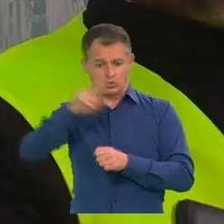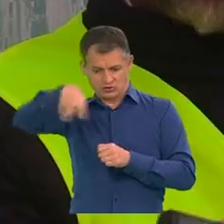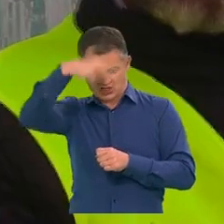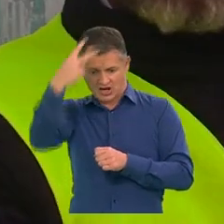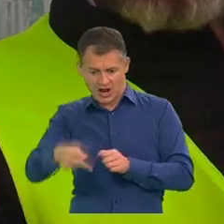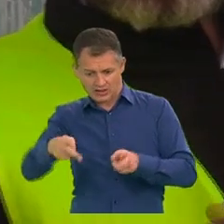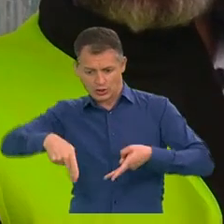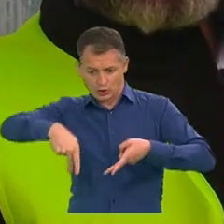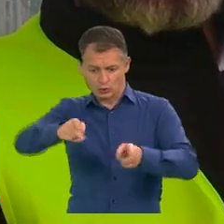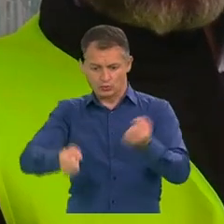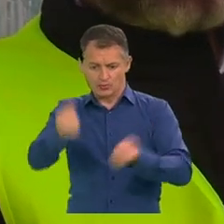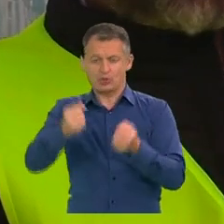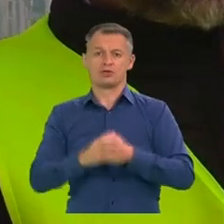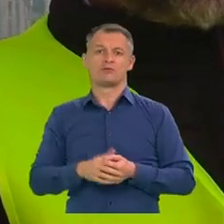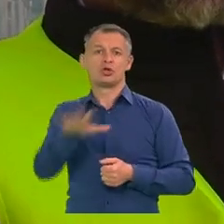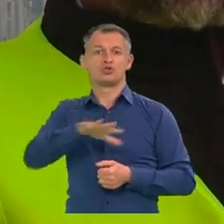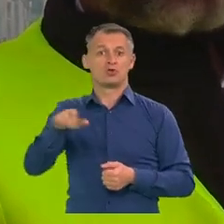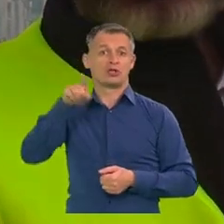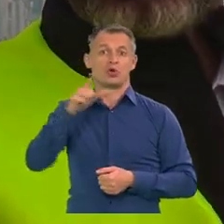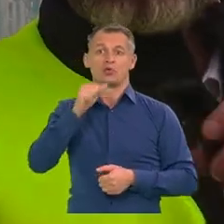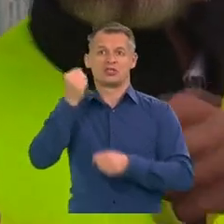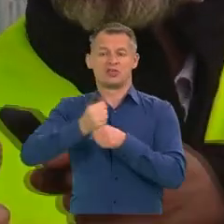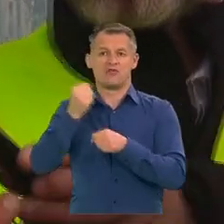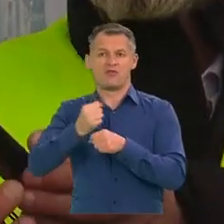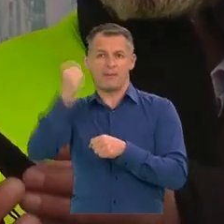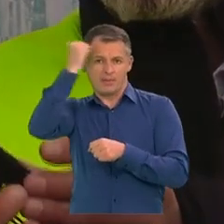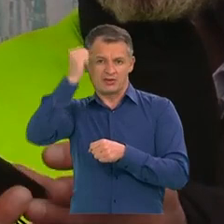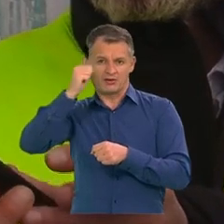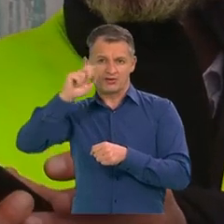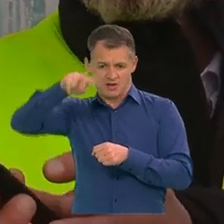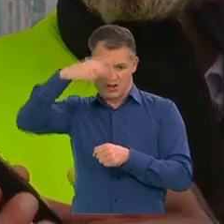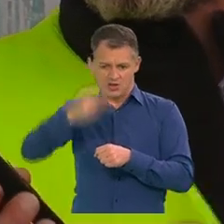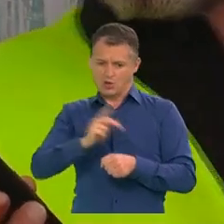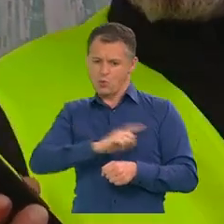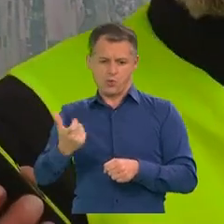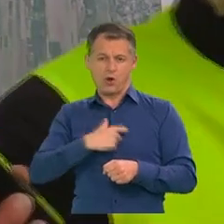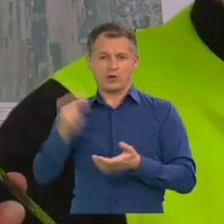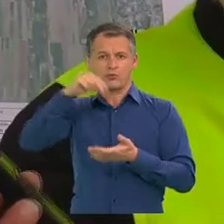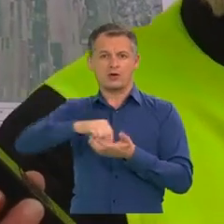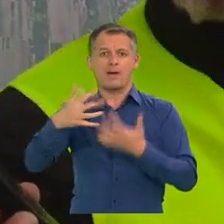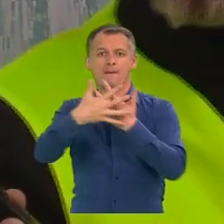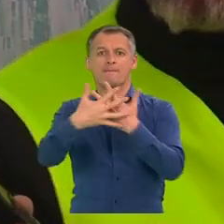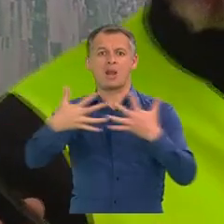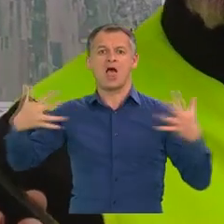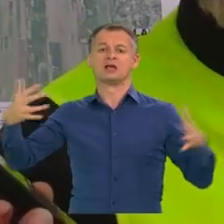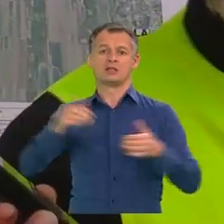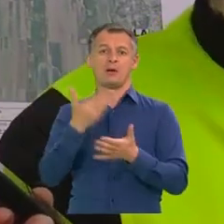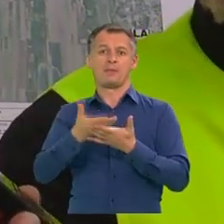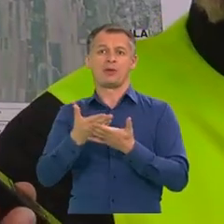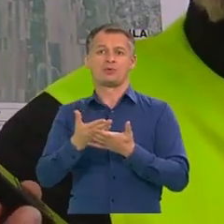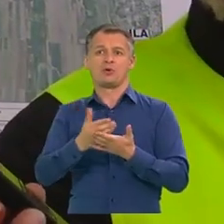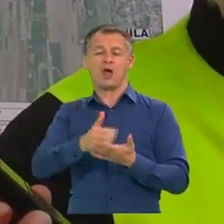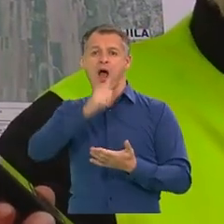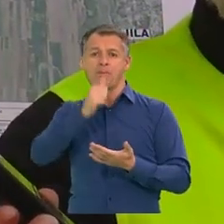carosabilă. În zonele respective unde se formează acele toroante nu poate fi pusă plasa, pentru că aluviunile când ar trece